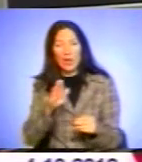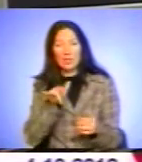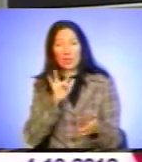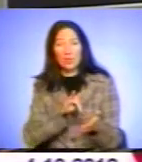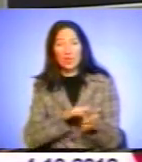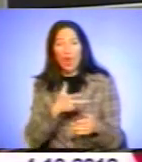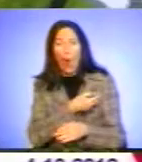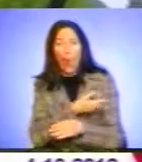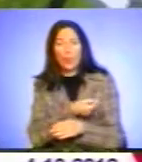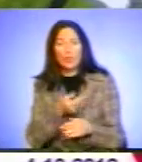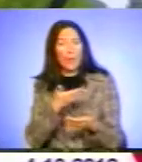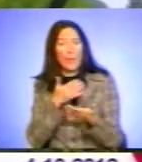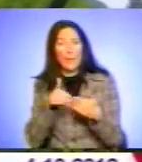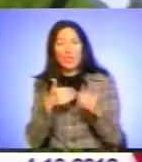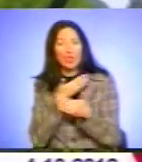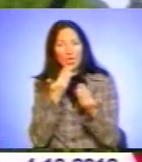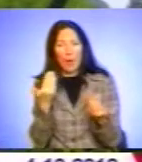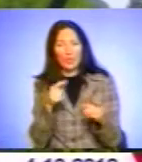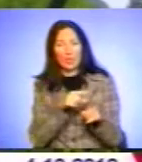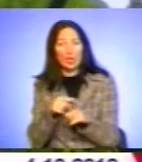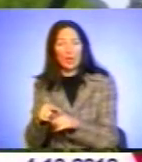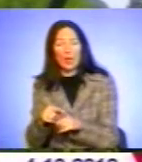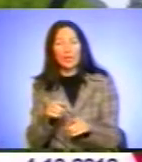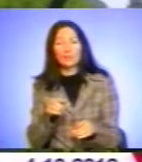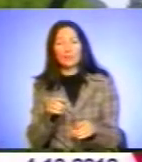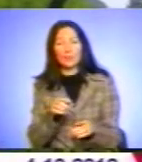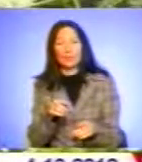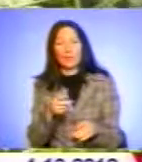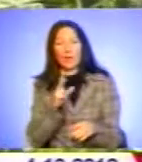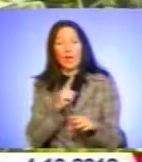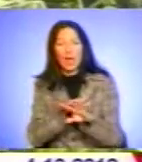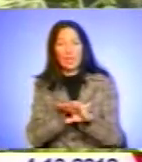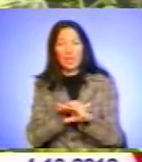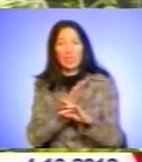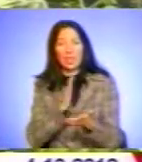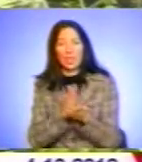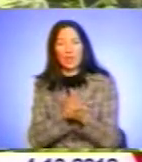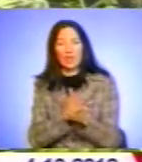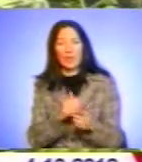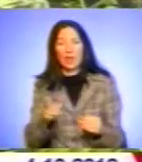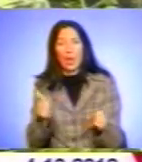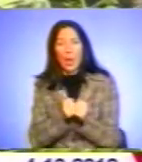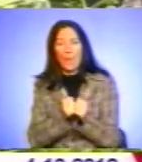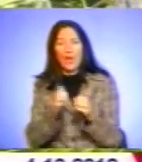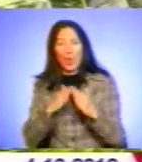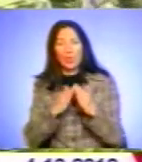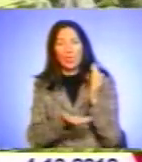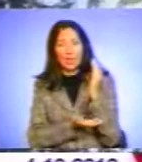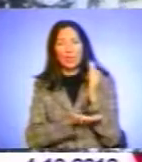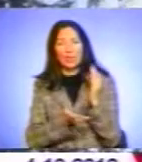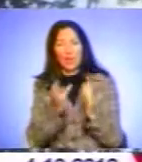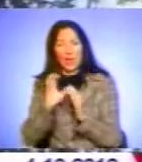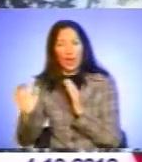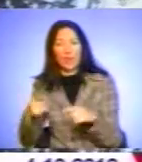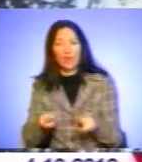покусів практично немає. За словами Світлани Маціпури, кліщі трапляються на насадженнях прибудинкових територій. Також люди повертаються